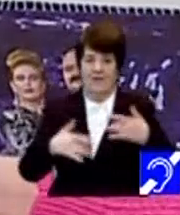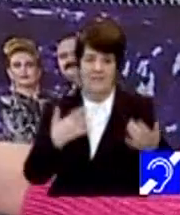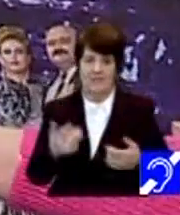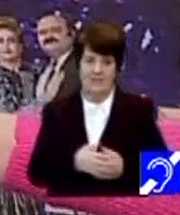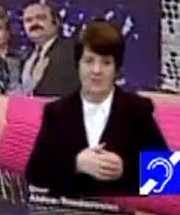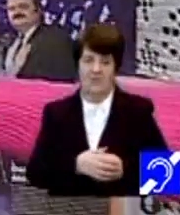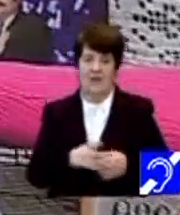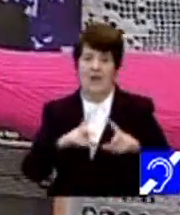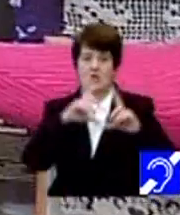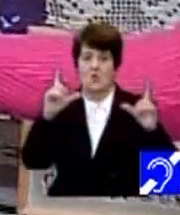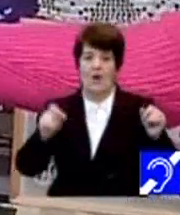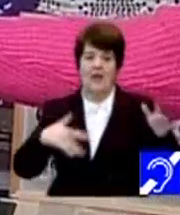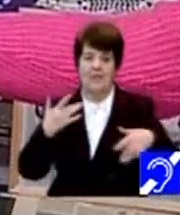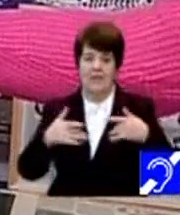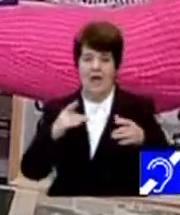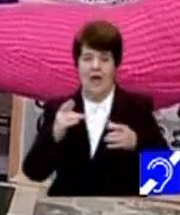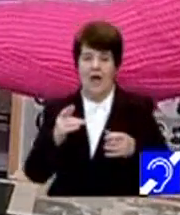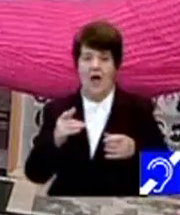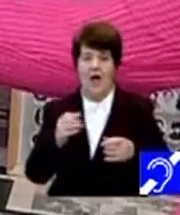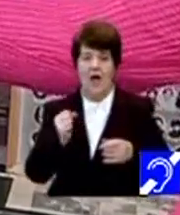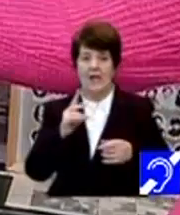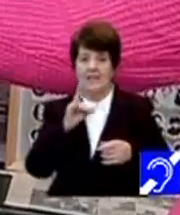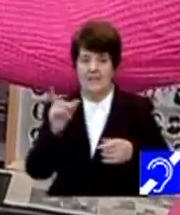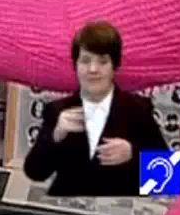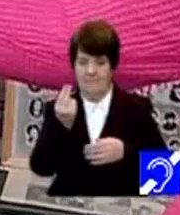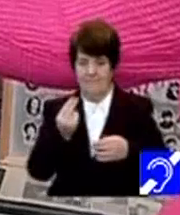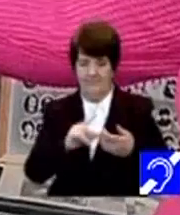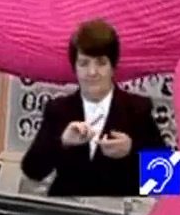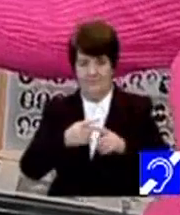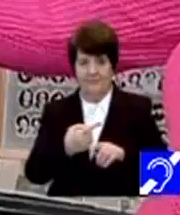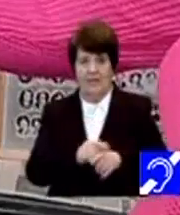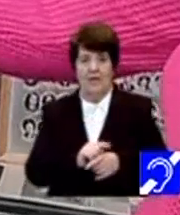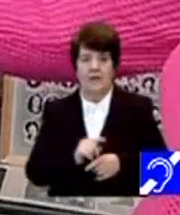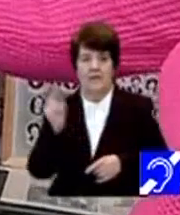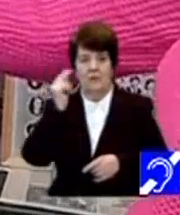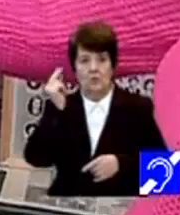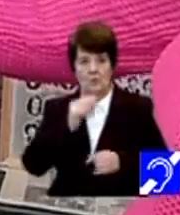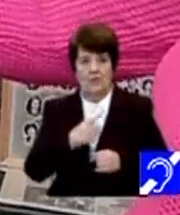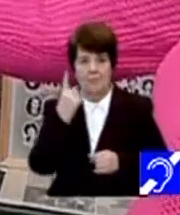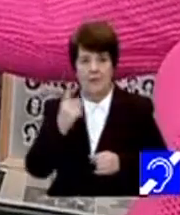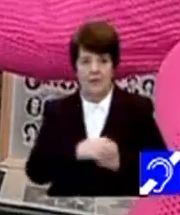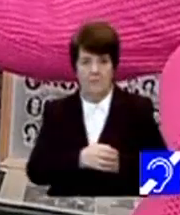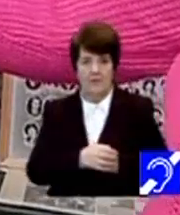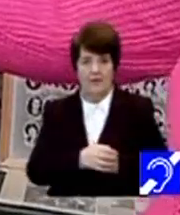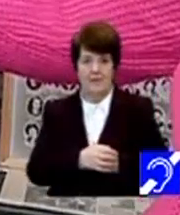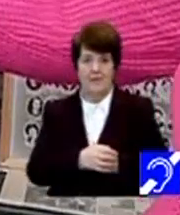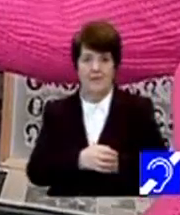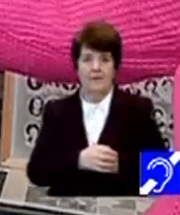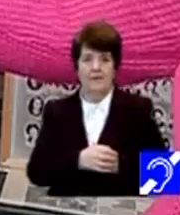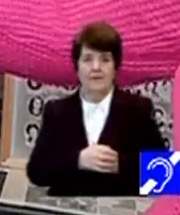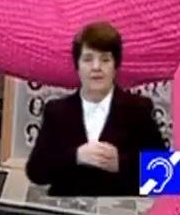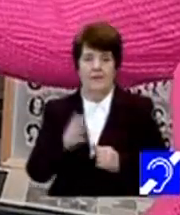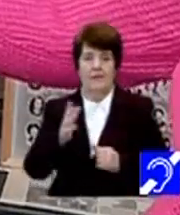de artiști. De la școala de artă, care Petru și Ion Teodorovici au făcut studiile, primele studii